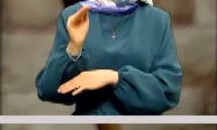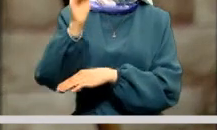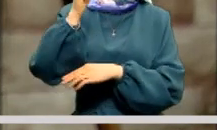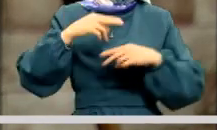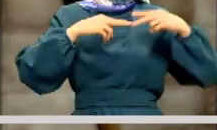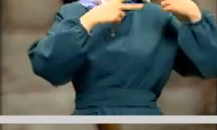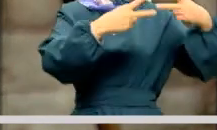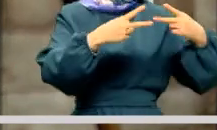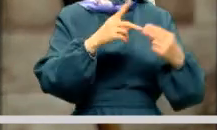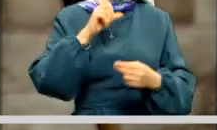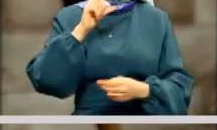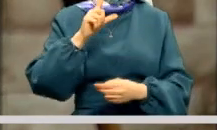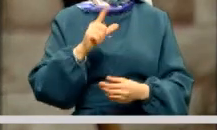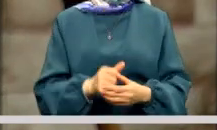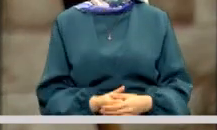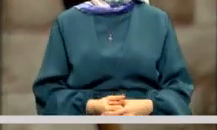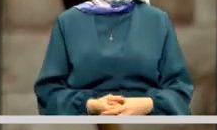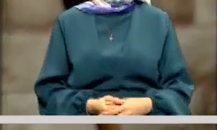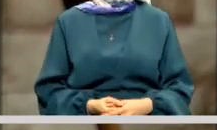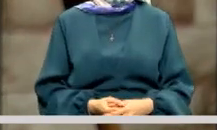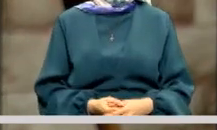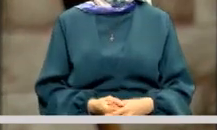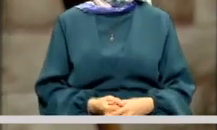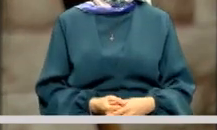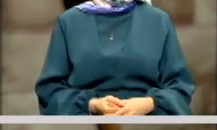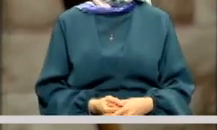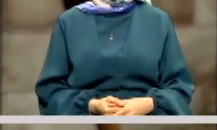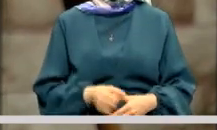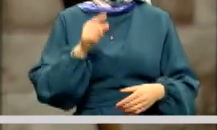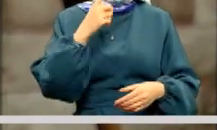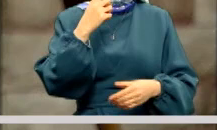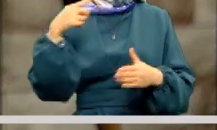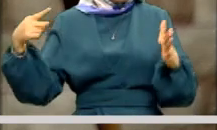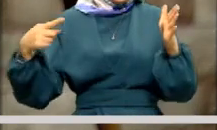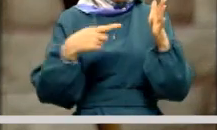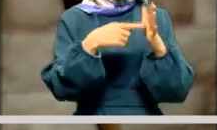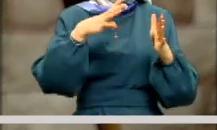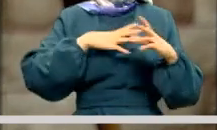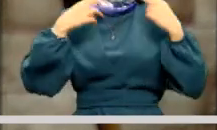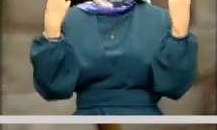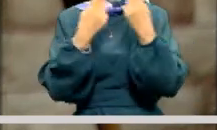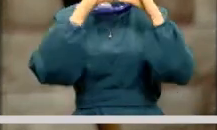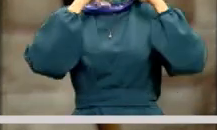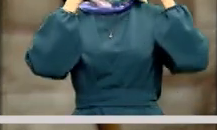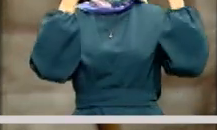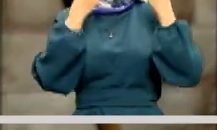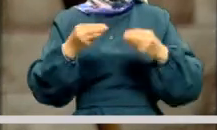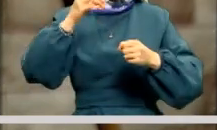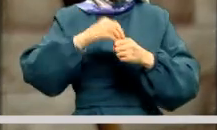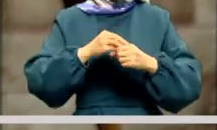gerekiyor Yani dönüp dolaşıp geliyoruz bunun bir hedefi var dünyadaki huzuru sağlamak